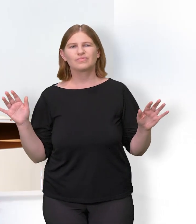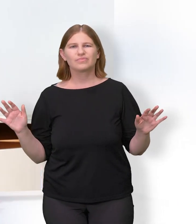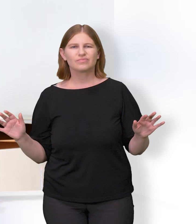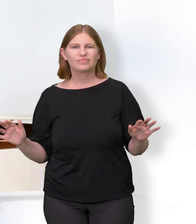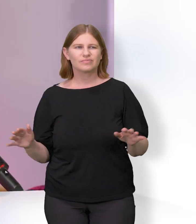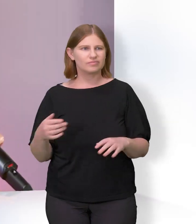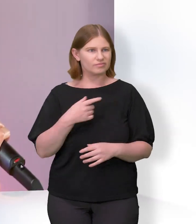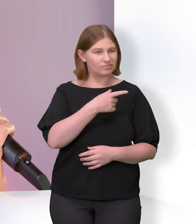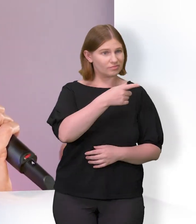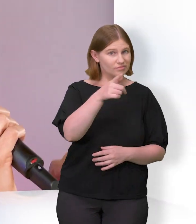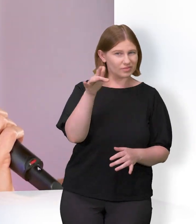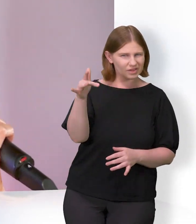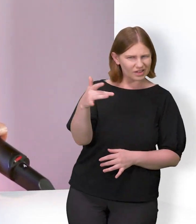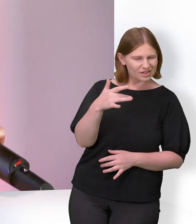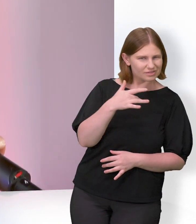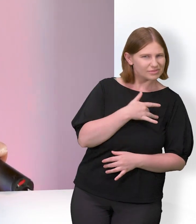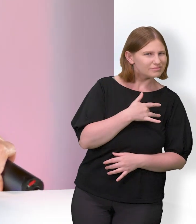Es berührt dich,